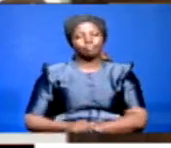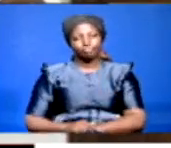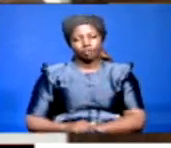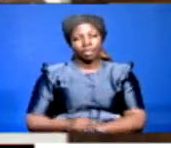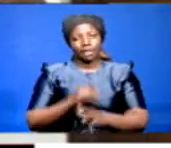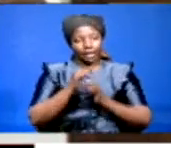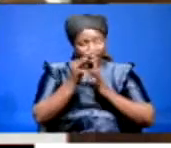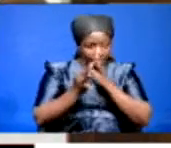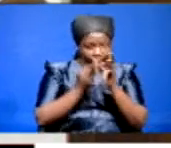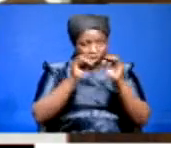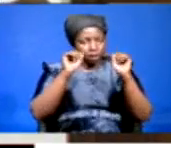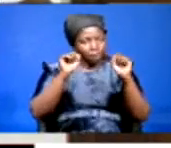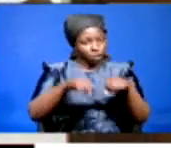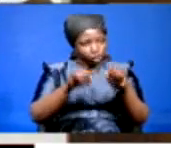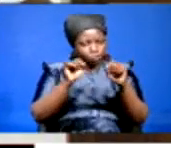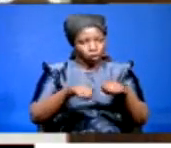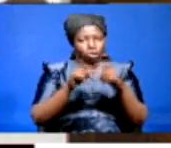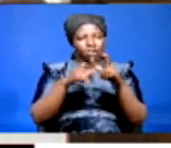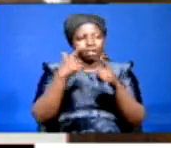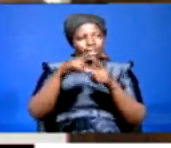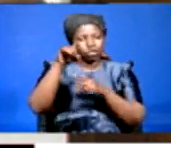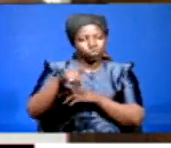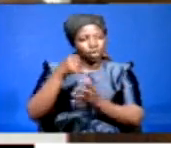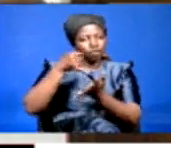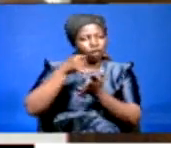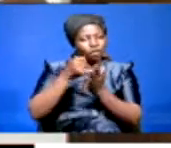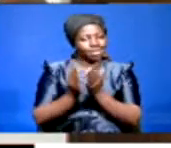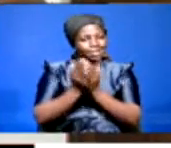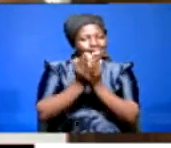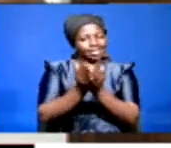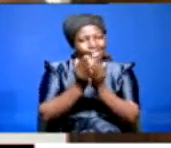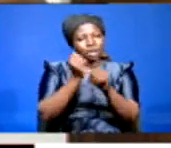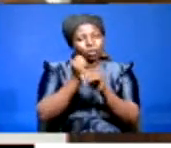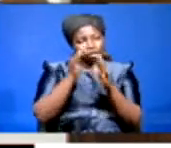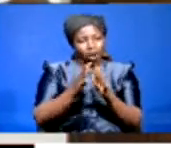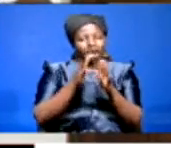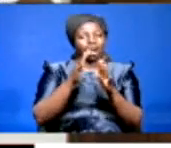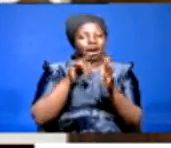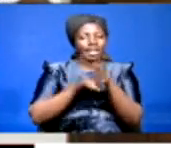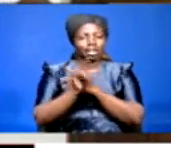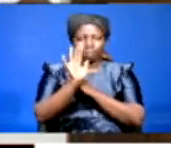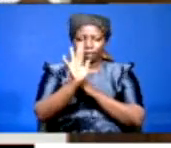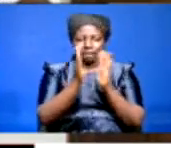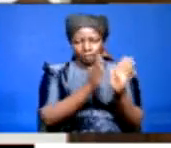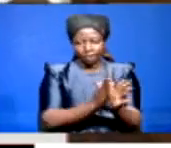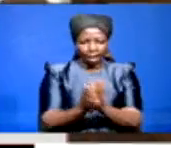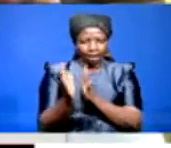Ikiwezekana wahusishe mabaharia katika mipangilio yao ya mabaharia.